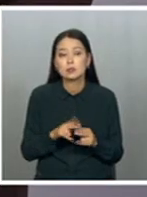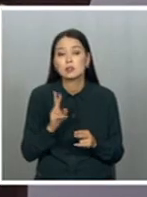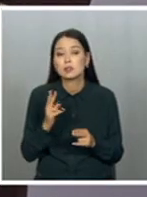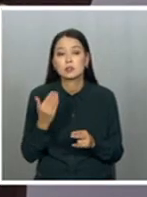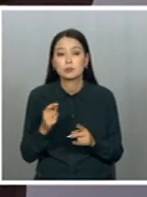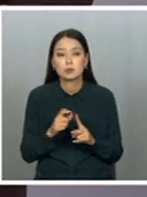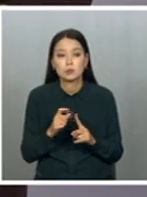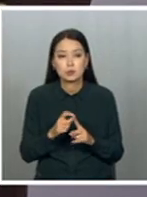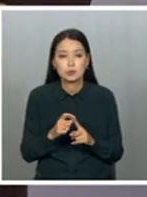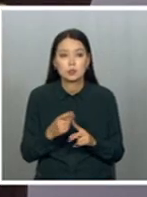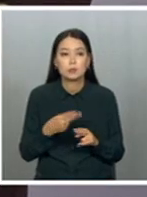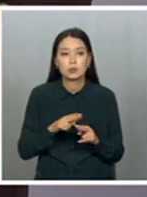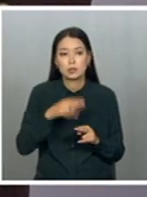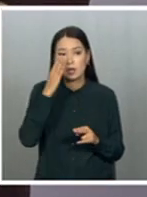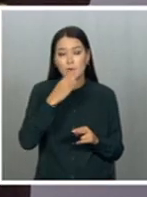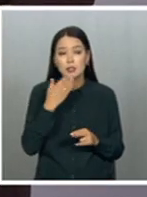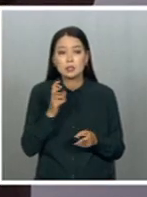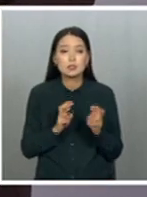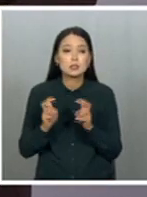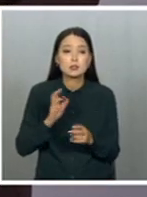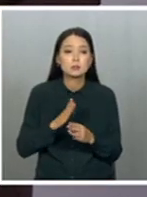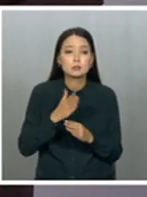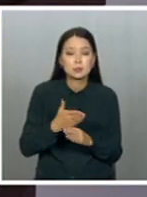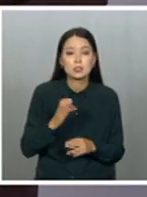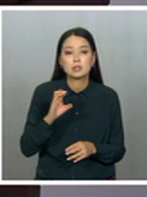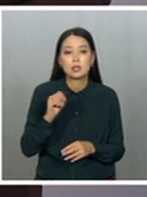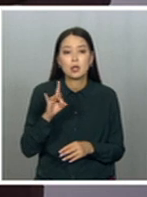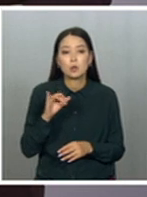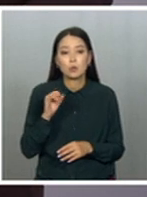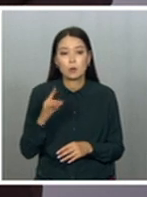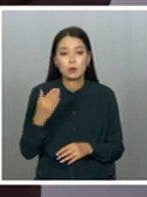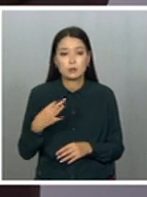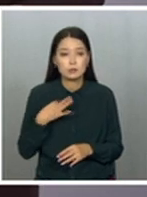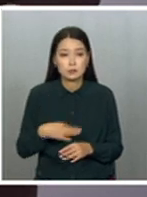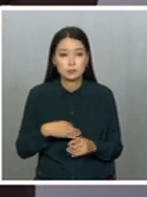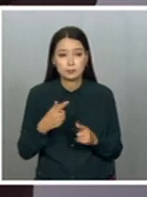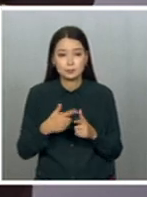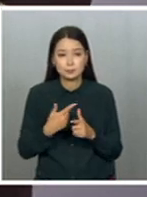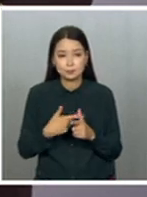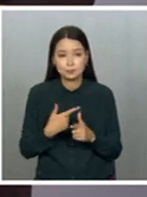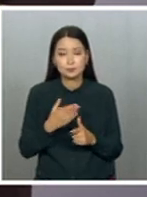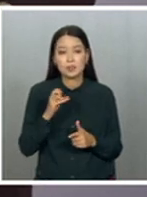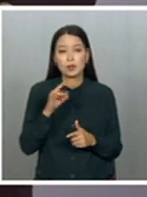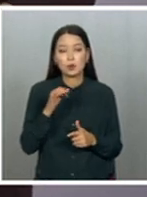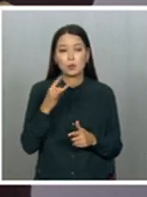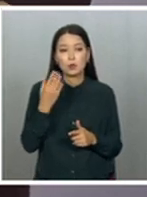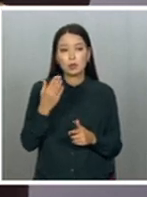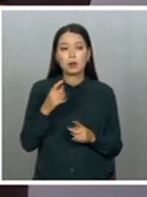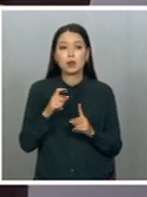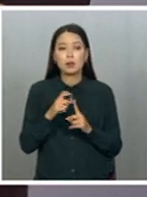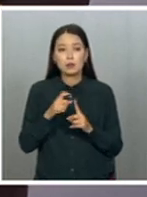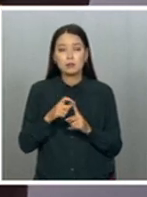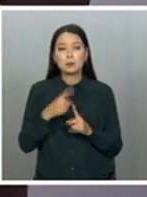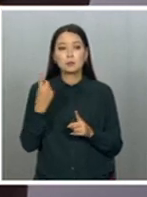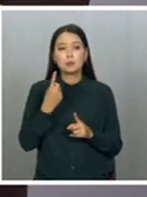Бұл әкесін іздеп келген Сәруардың сөзі болатын. Осы Сәруардың айтқан сөзіне қарап, біз